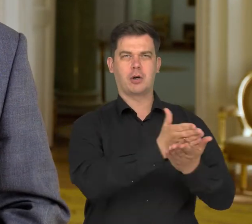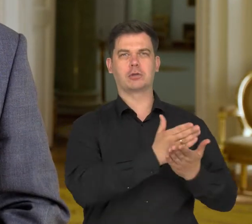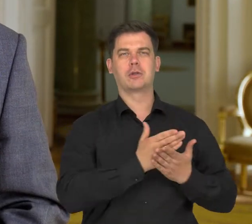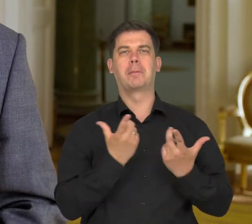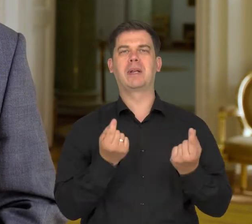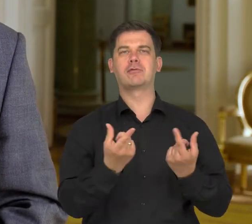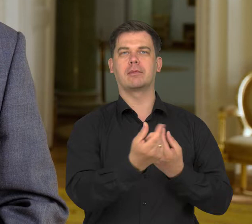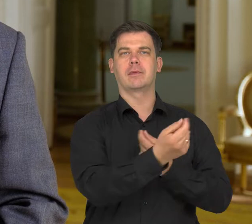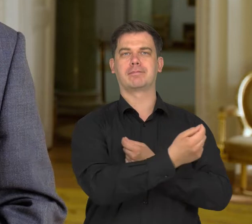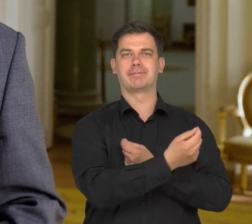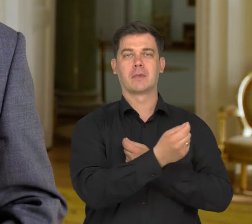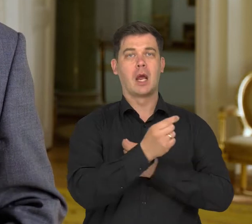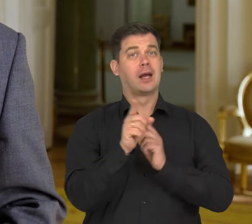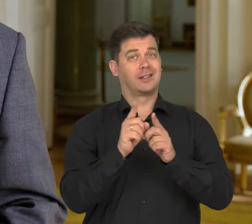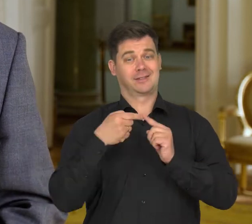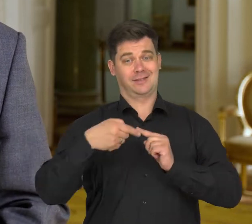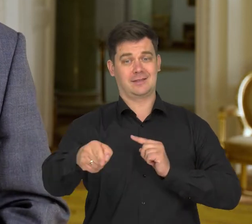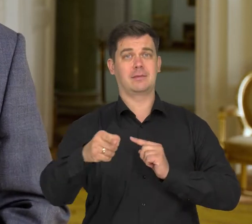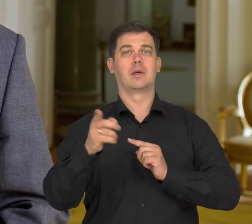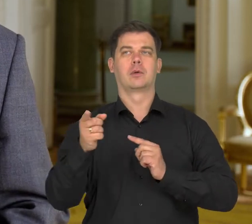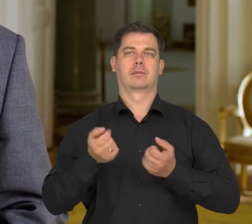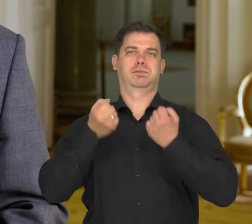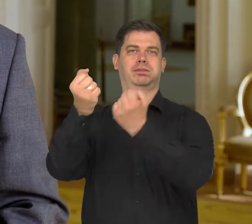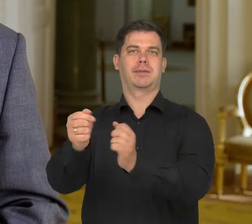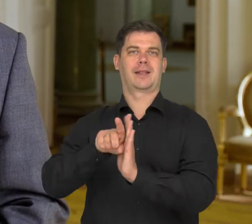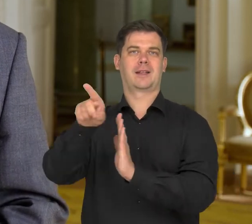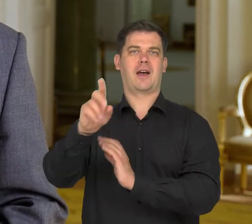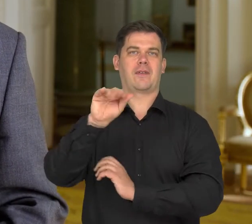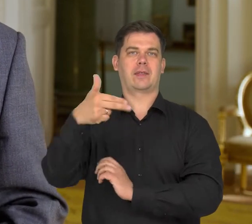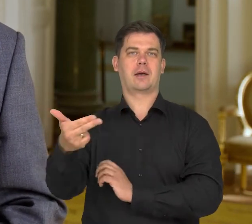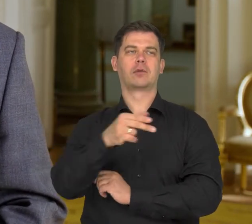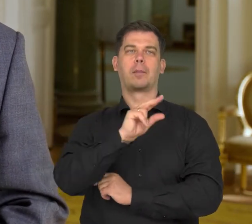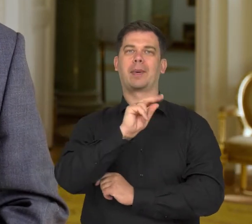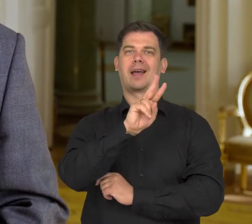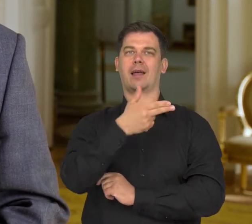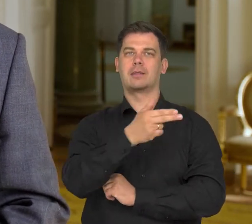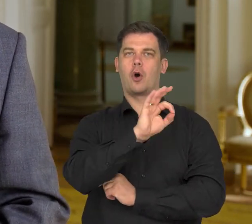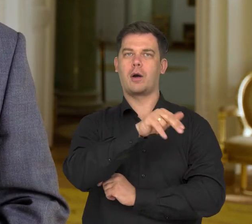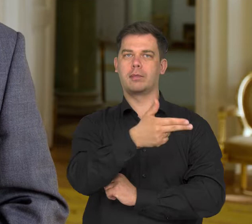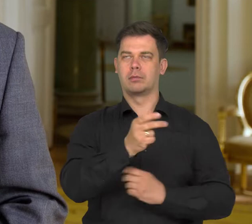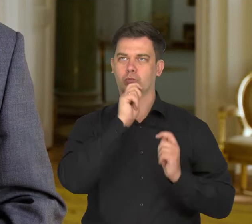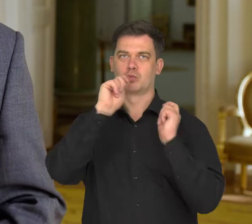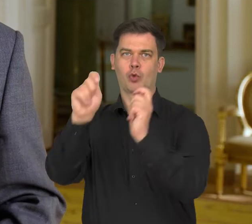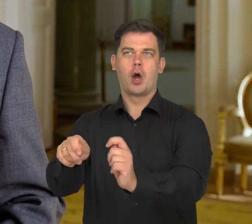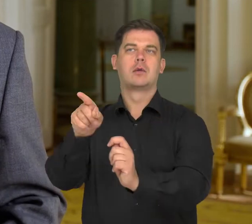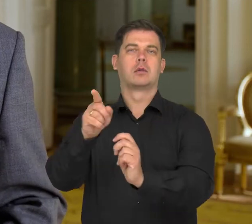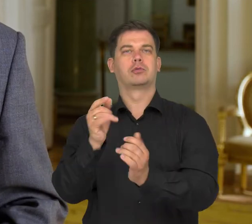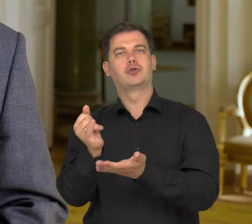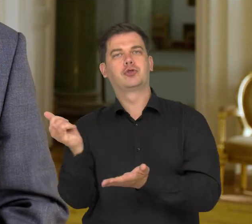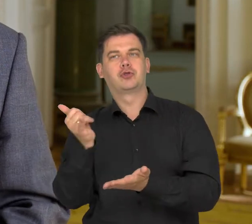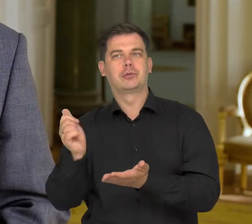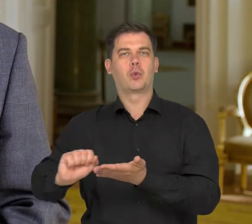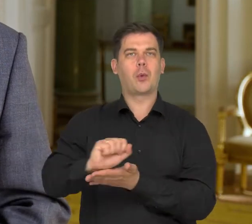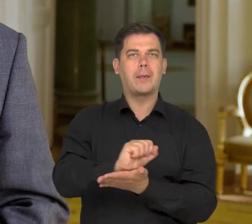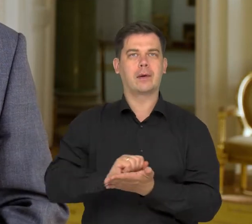w czasie trudnym. Także w najbliższych dniach dotrze do Watykanu transport z PKN Orlen, z polskiej firmy, ze środkami